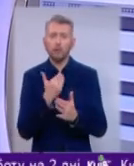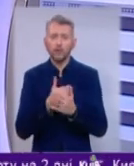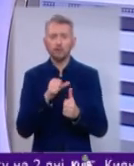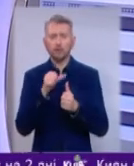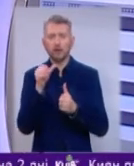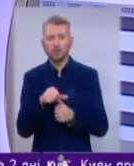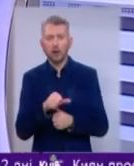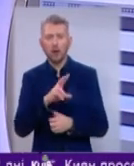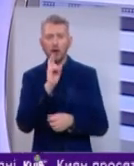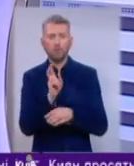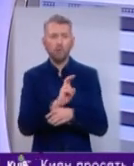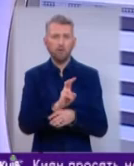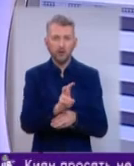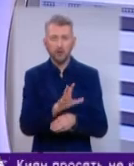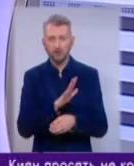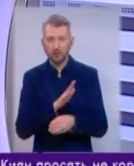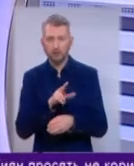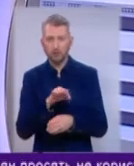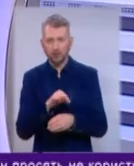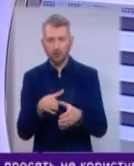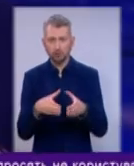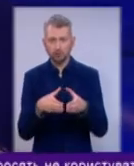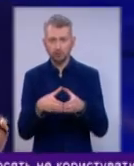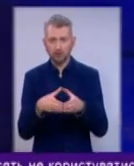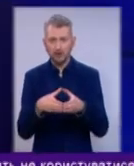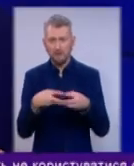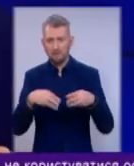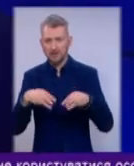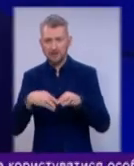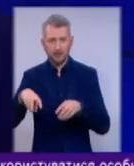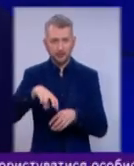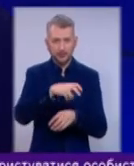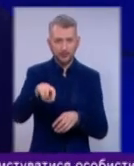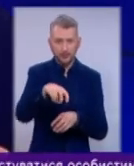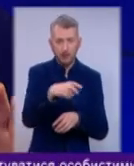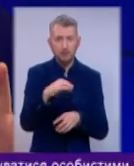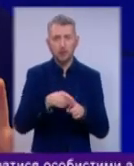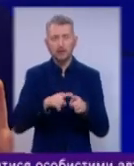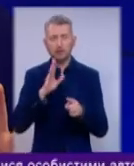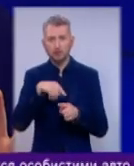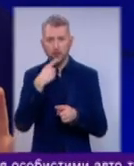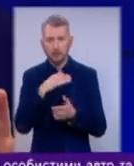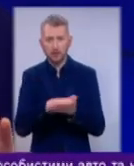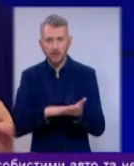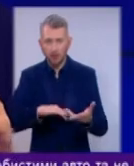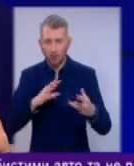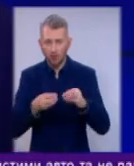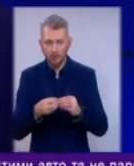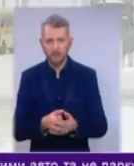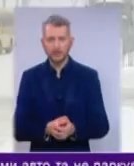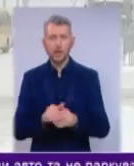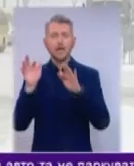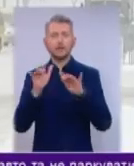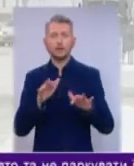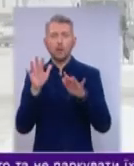повії ходили урядовим кварталом. І, власне, про це і не тільки будемо говорити далі. Отже,